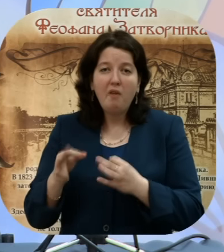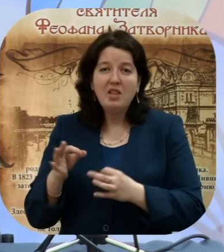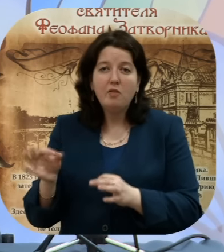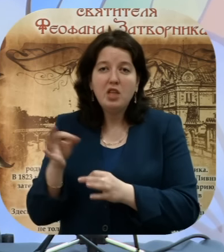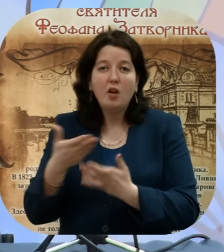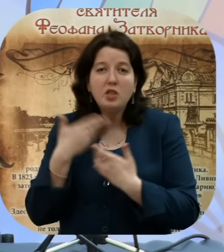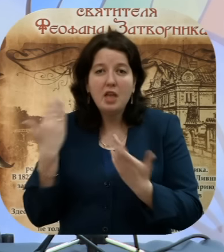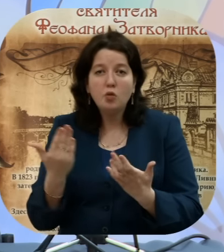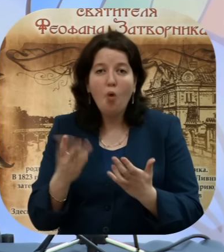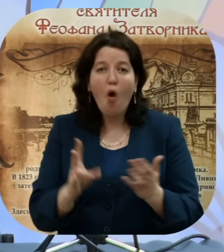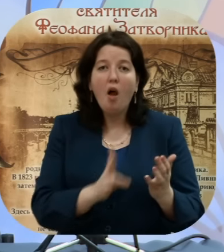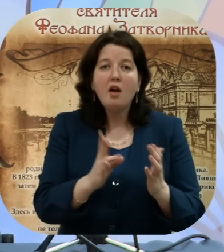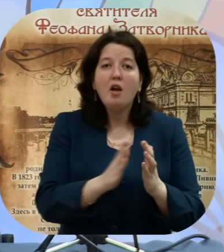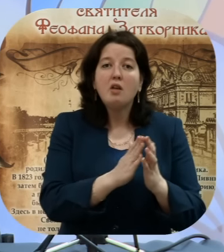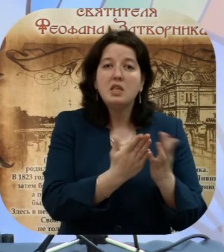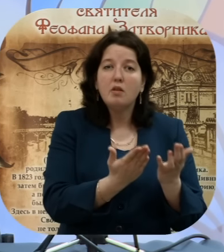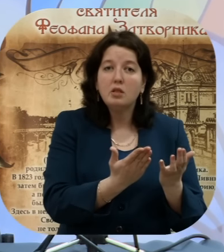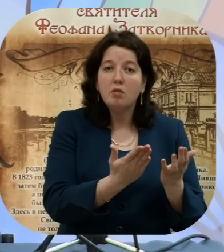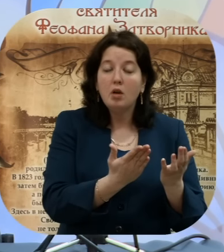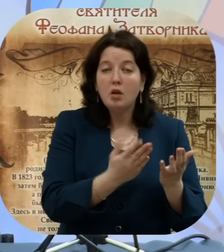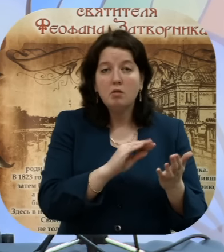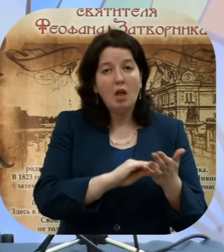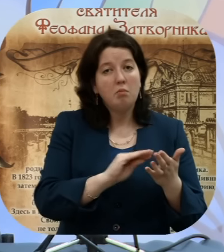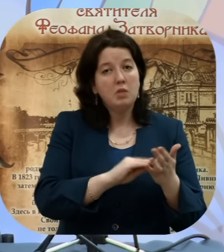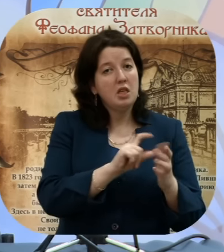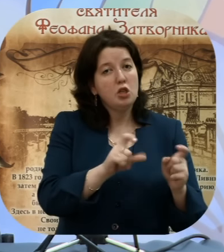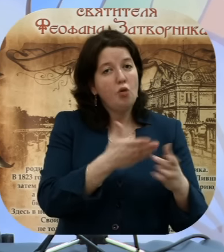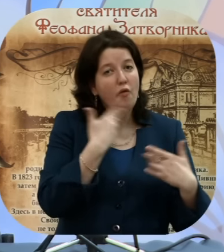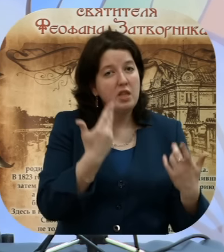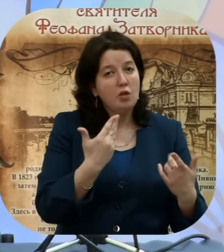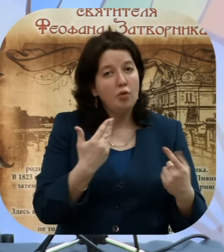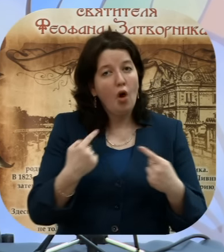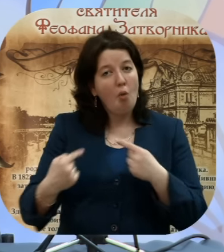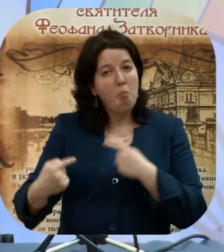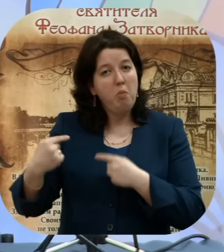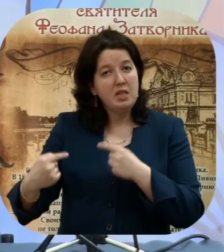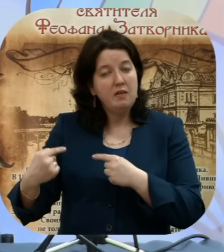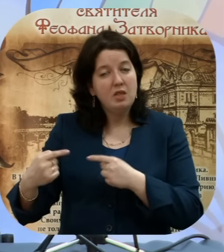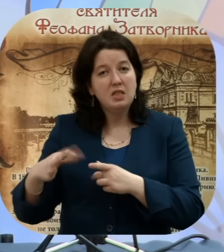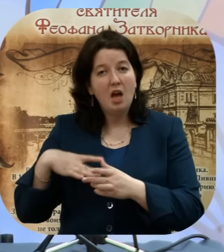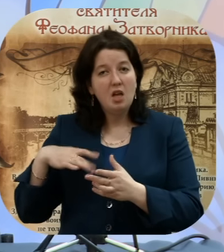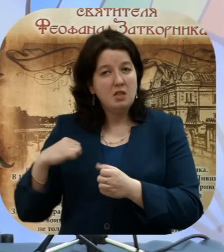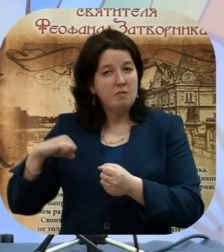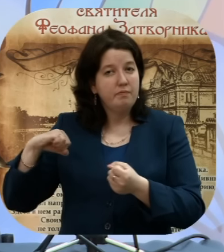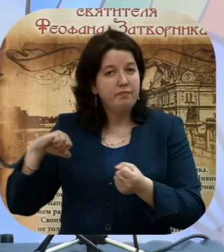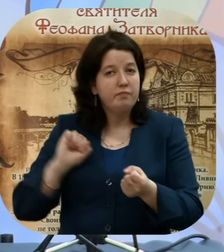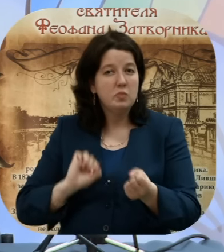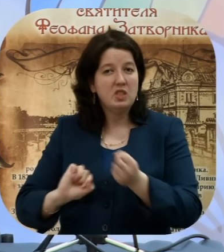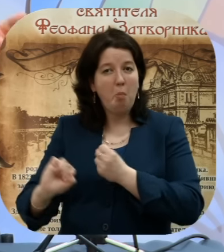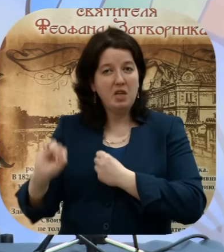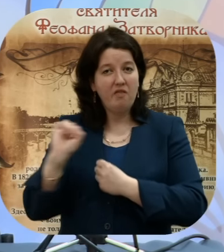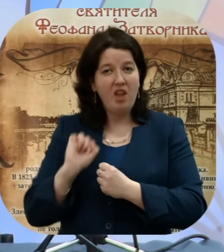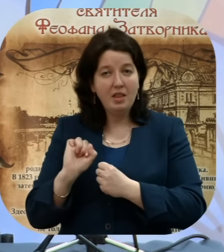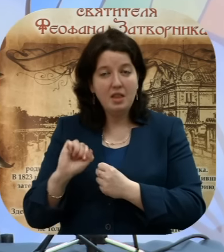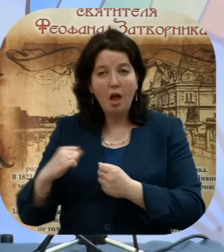В Евангелии не сказано «не протився злу». Ничего подобного. Не протився злому. И вот в этом